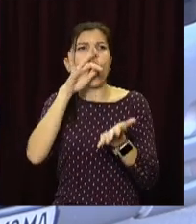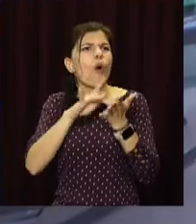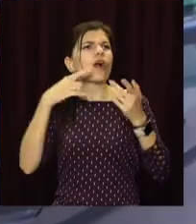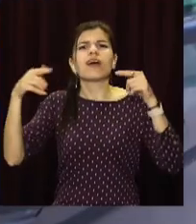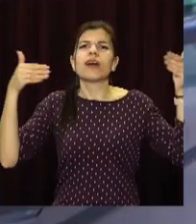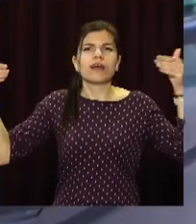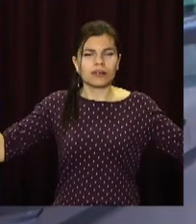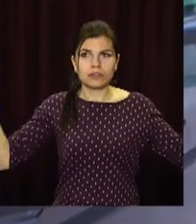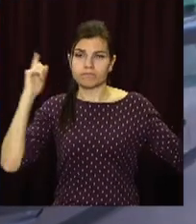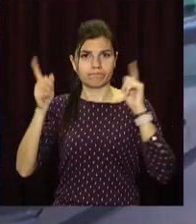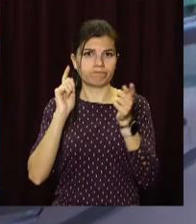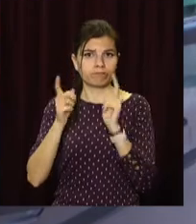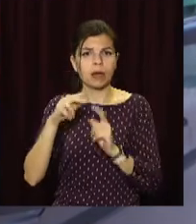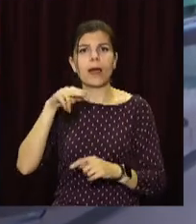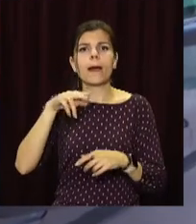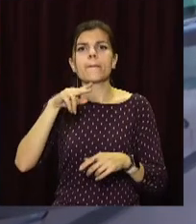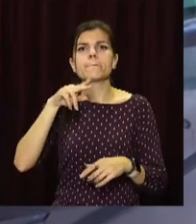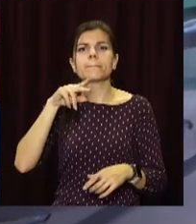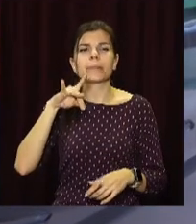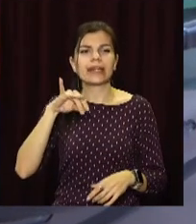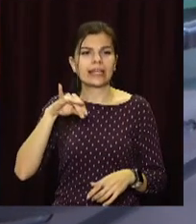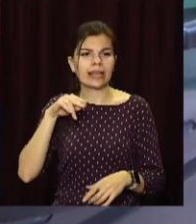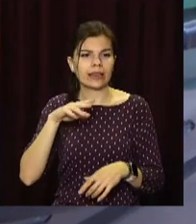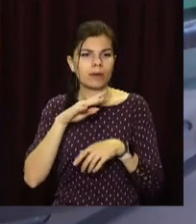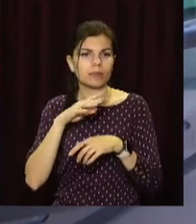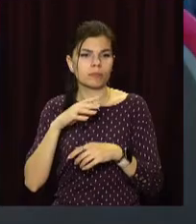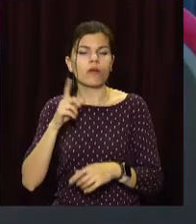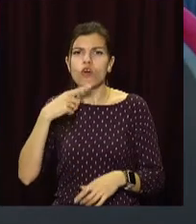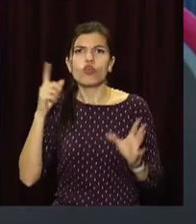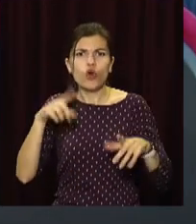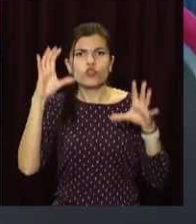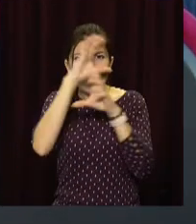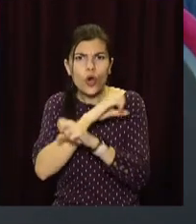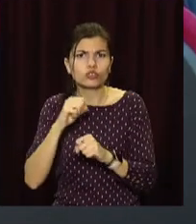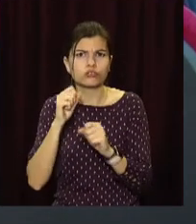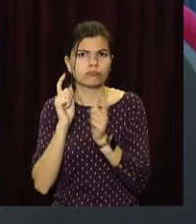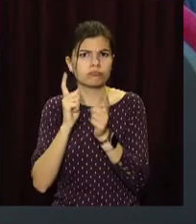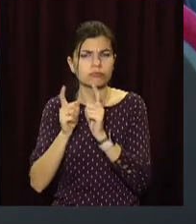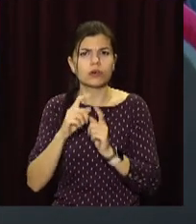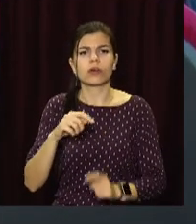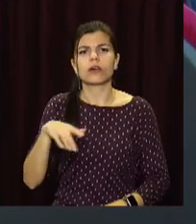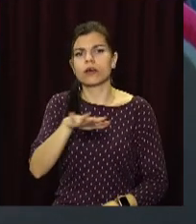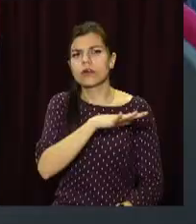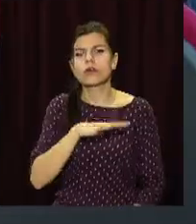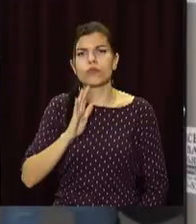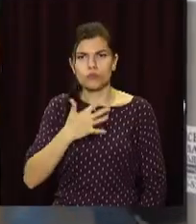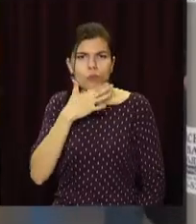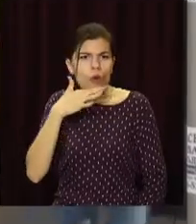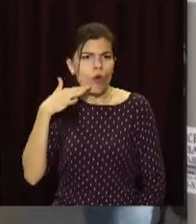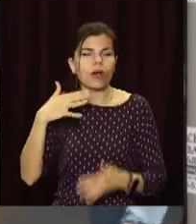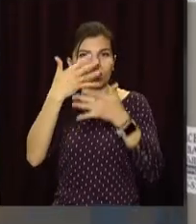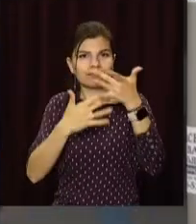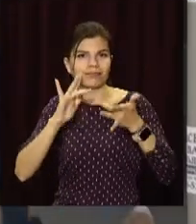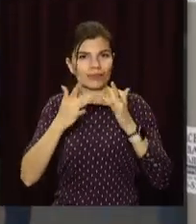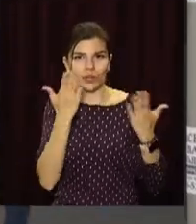Дніпра в Слобожанське та Придніпровськ транспорт курсуватиме навіть вночі. Із площі Успенської о пів на 12-ту та